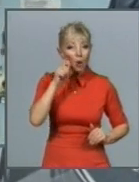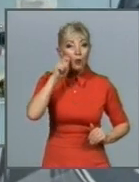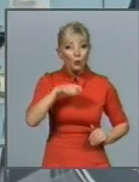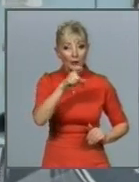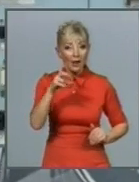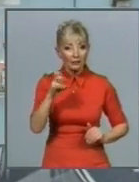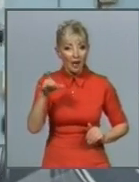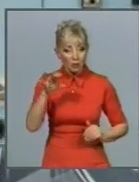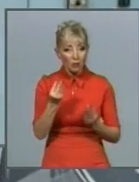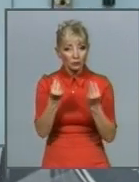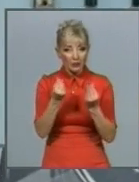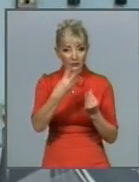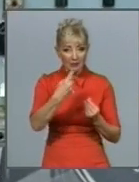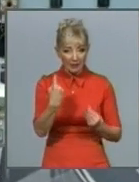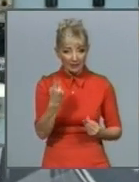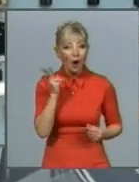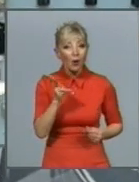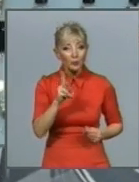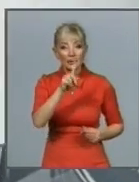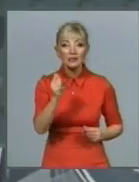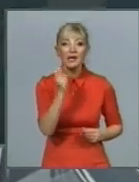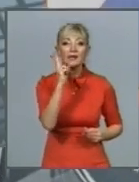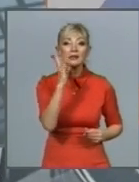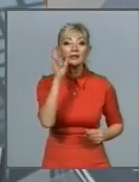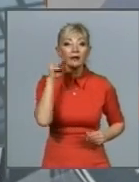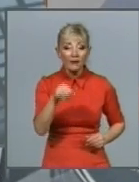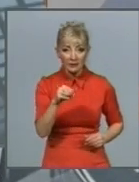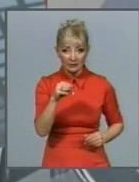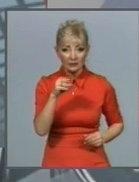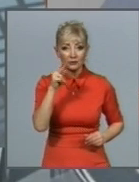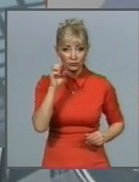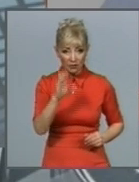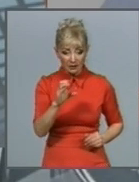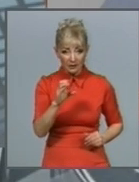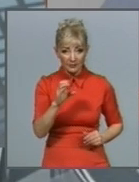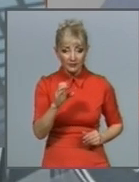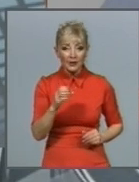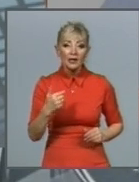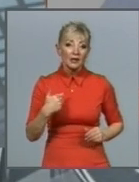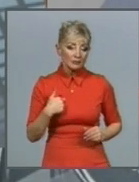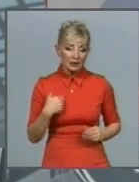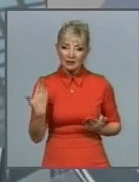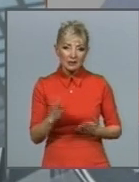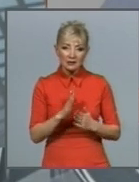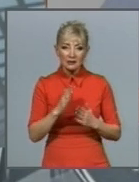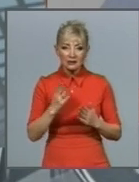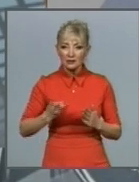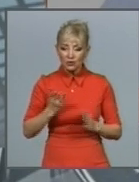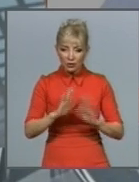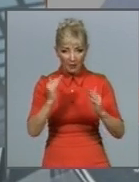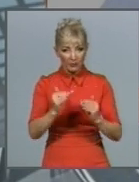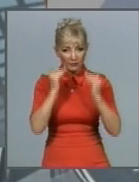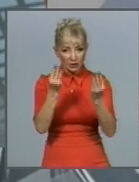становитиме 31 копійку за кіловат-годину. Ми не прихильники істотного підвищення тарифу.